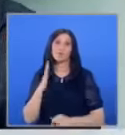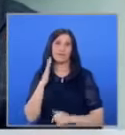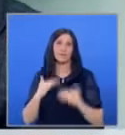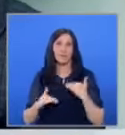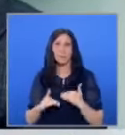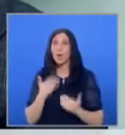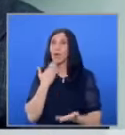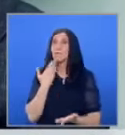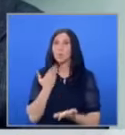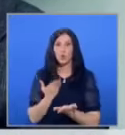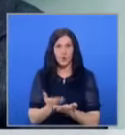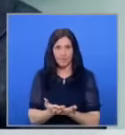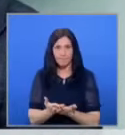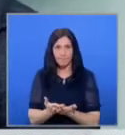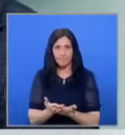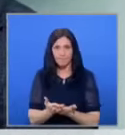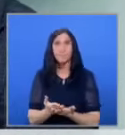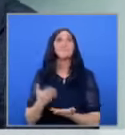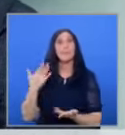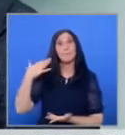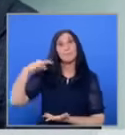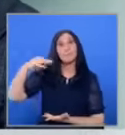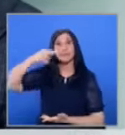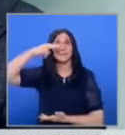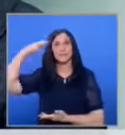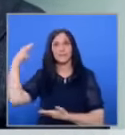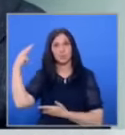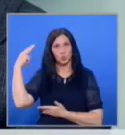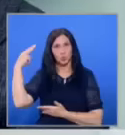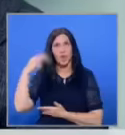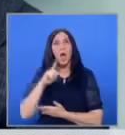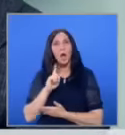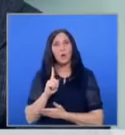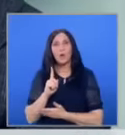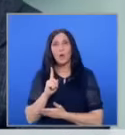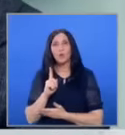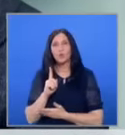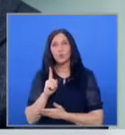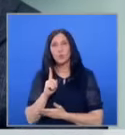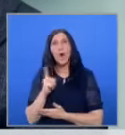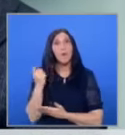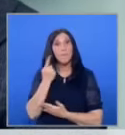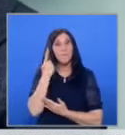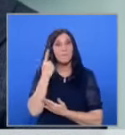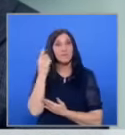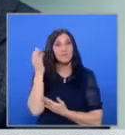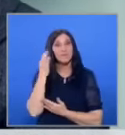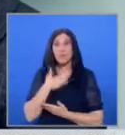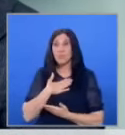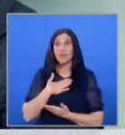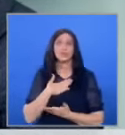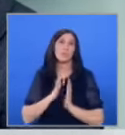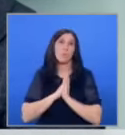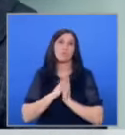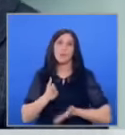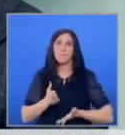Македония. Благодарим на президентската институция, която първа ги чу нашите търсения за помощ и